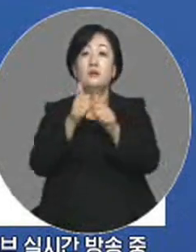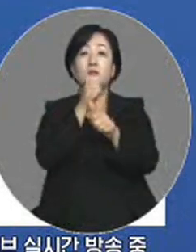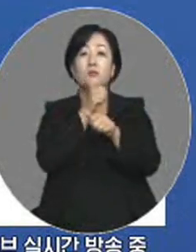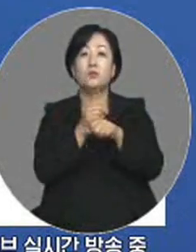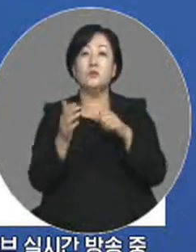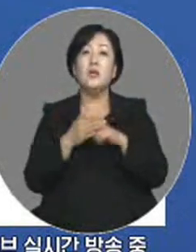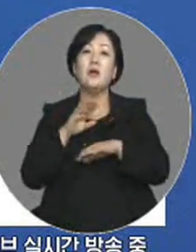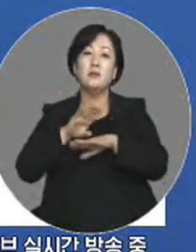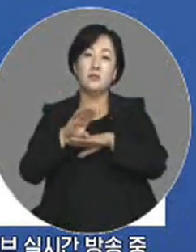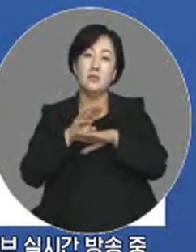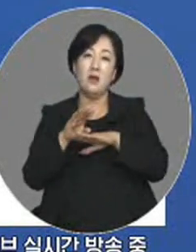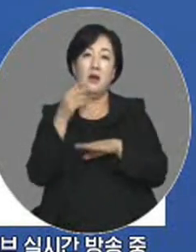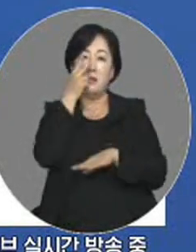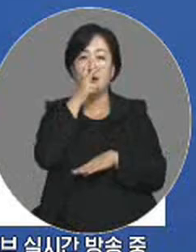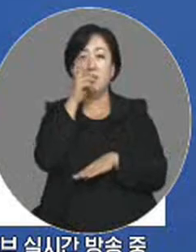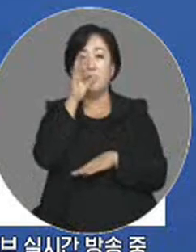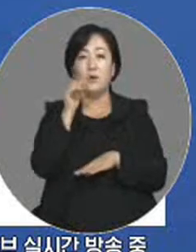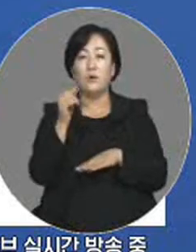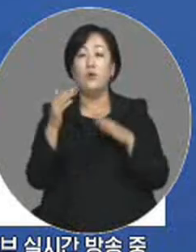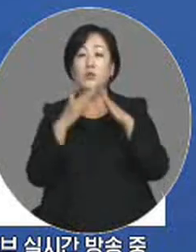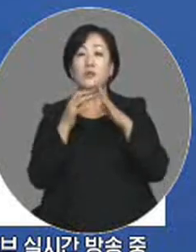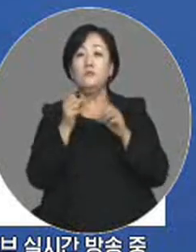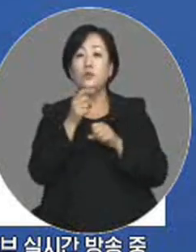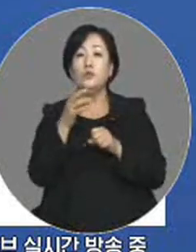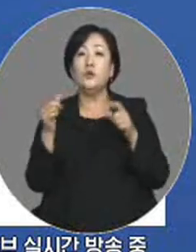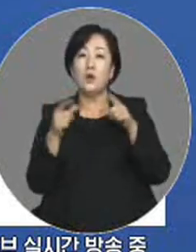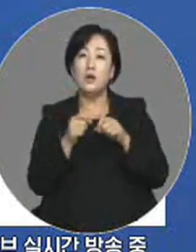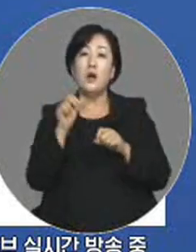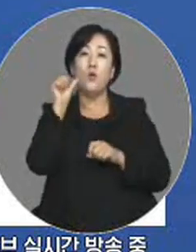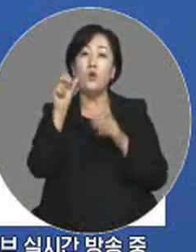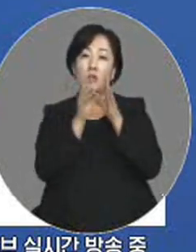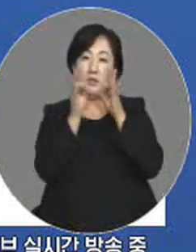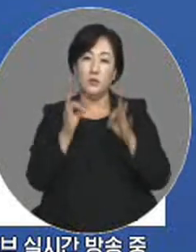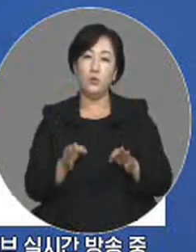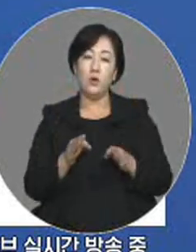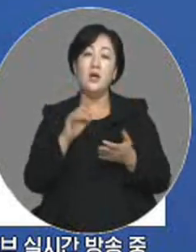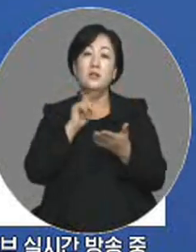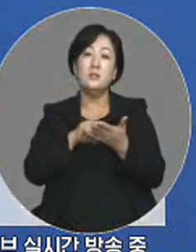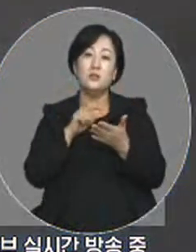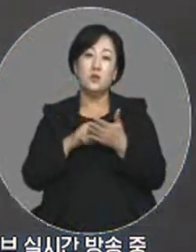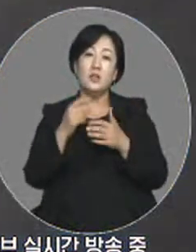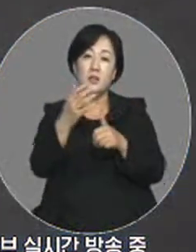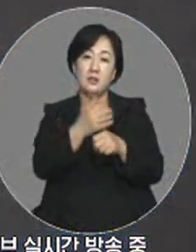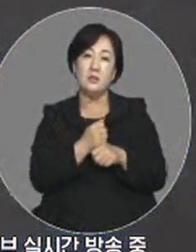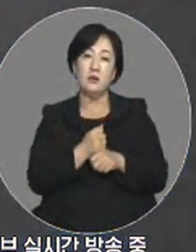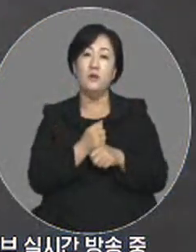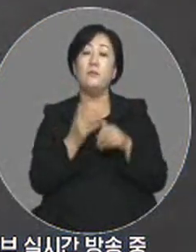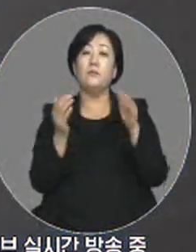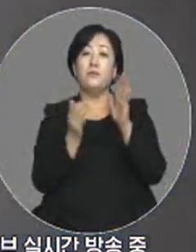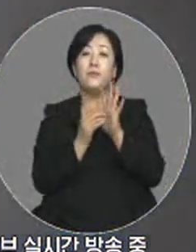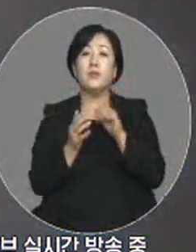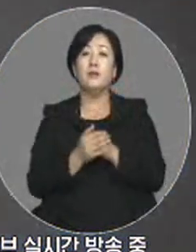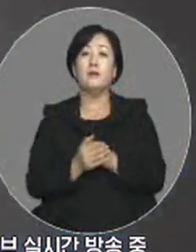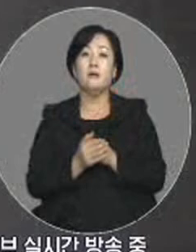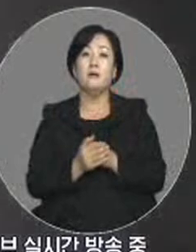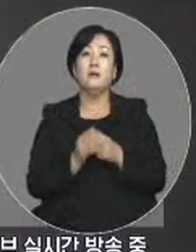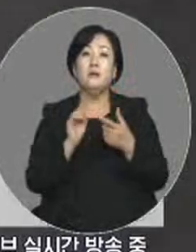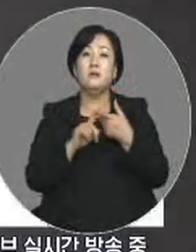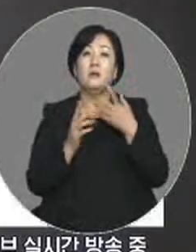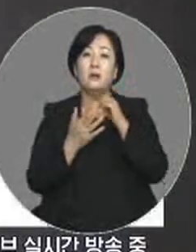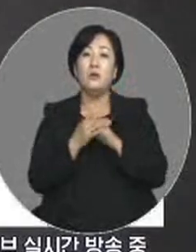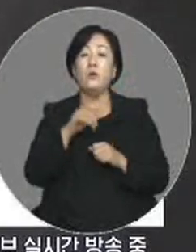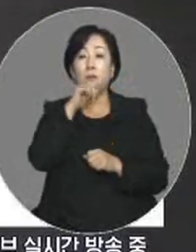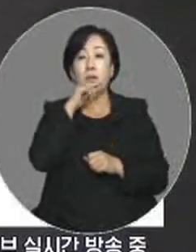이용한 차량을 특정하였고 피해자의 주소지 인근에서 약 5일간 잠복 근무 끝에 신속하게 검거했습니다. 경찰 조사 결과 A씨는